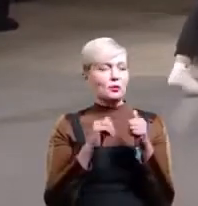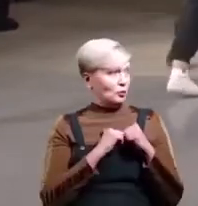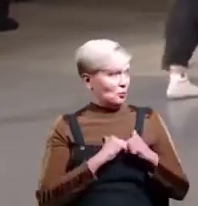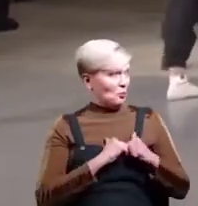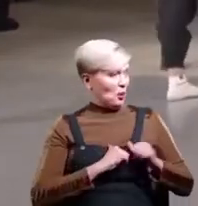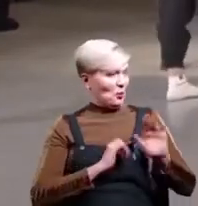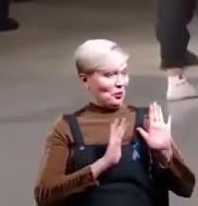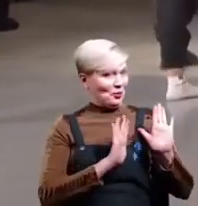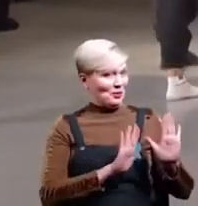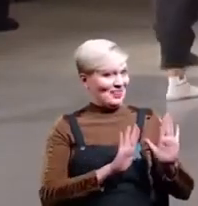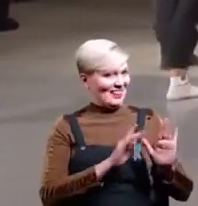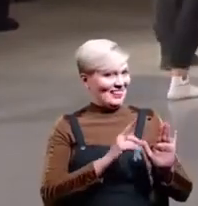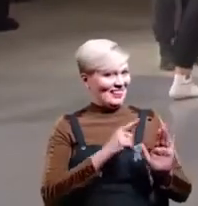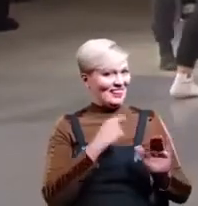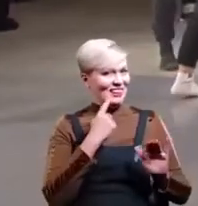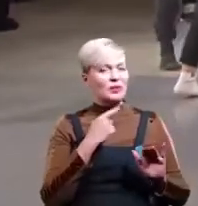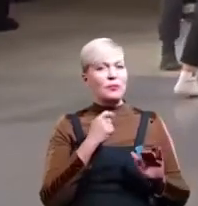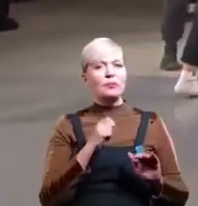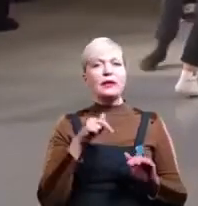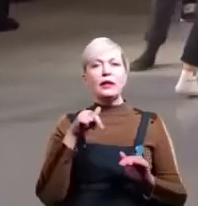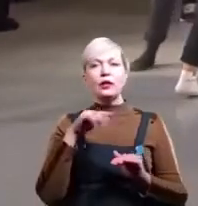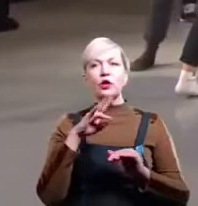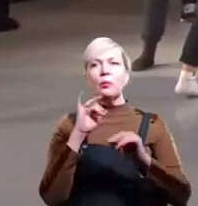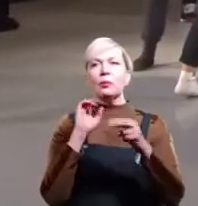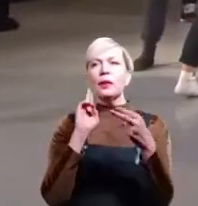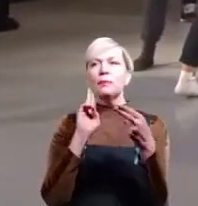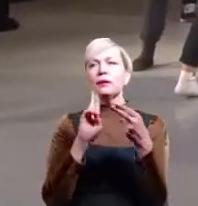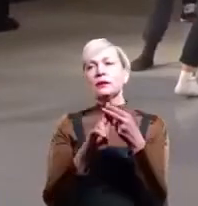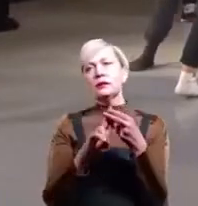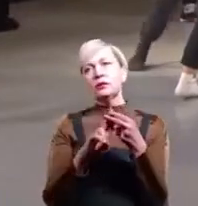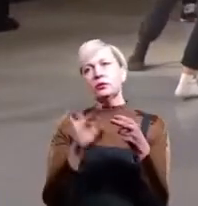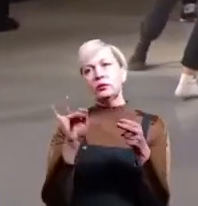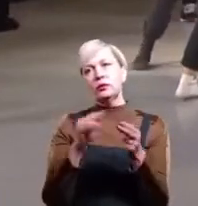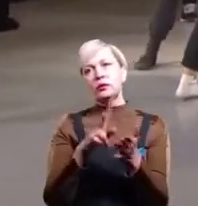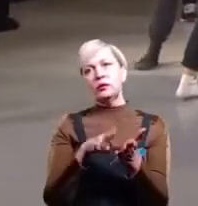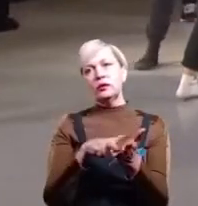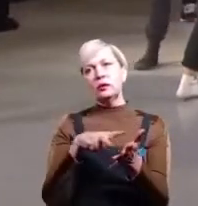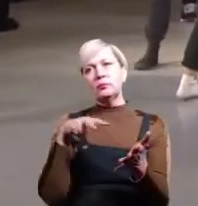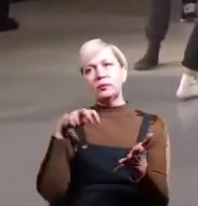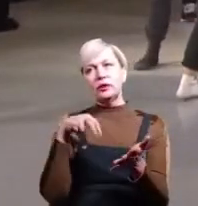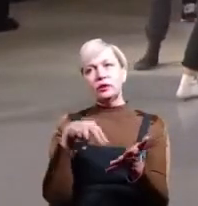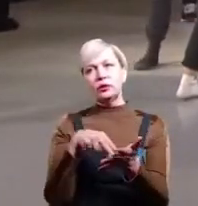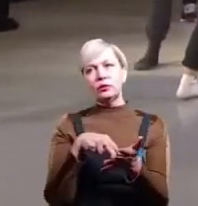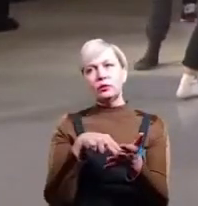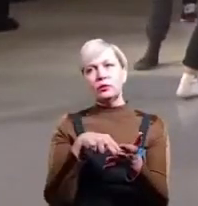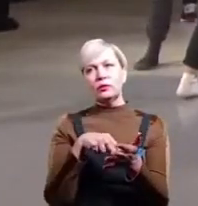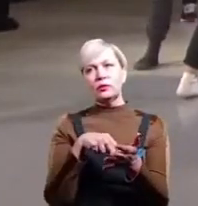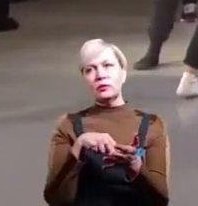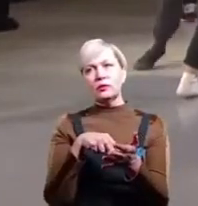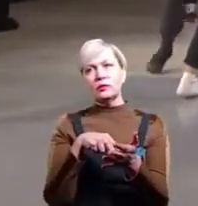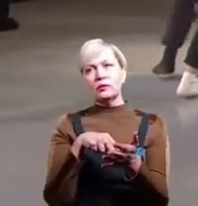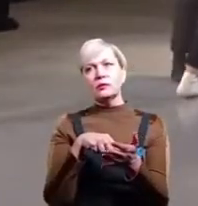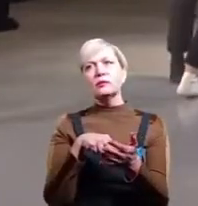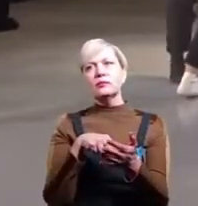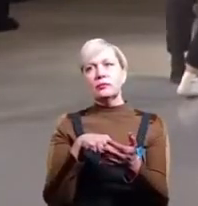Мы идем типа на поцелуй и прыжок. Партнер. Угу.